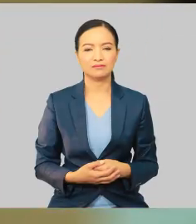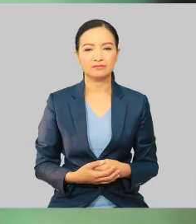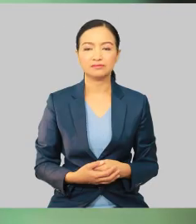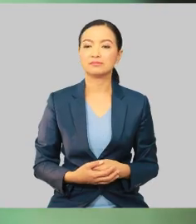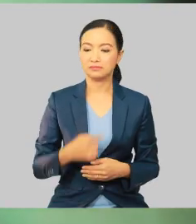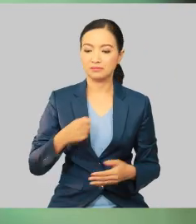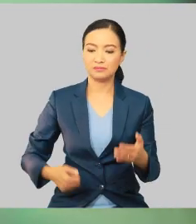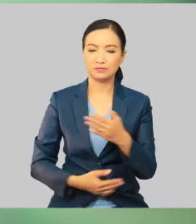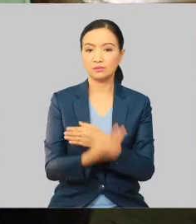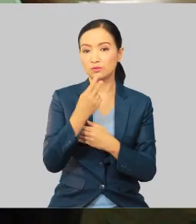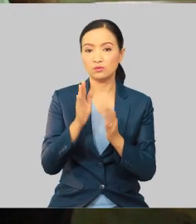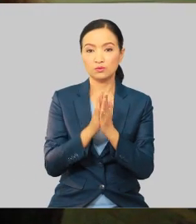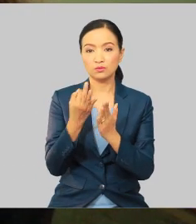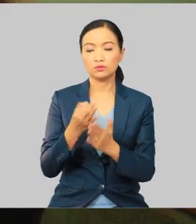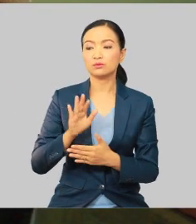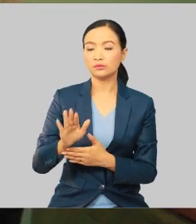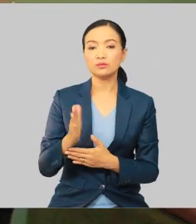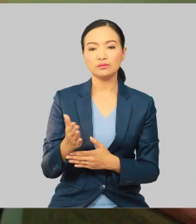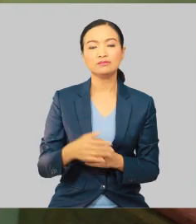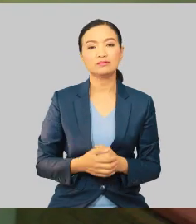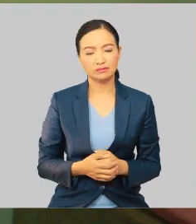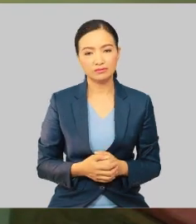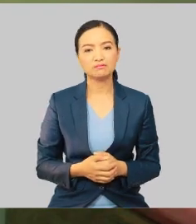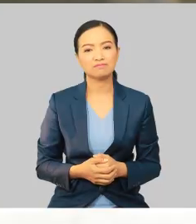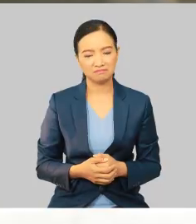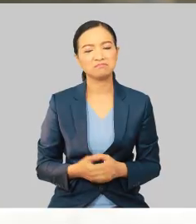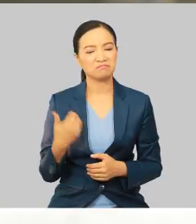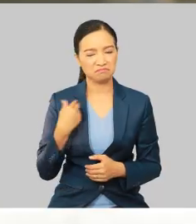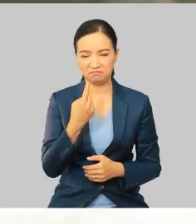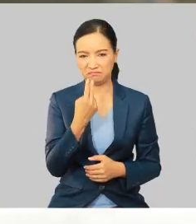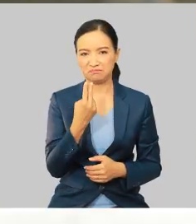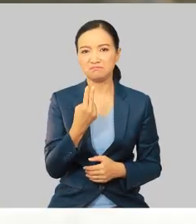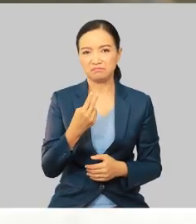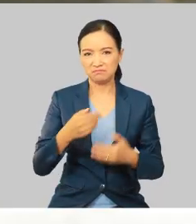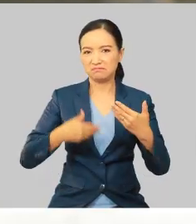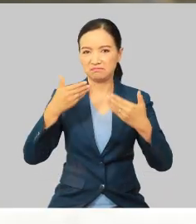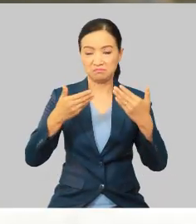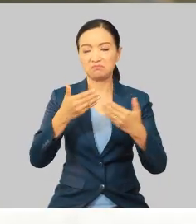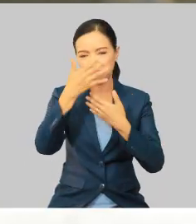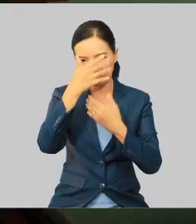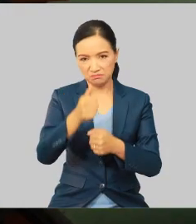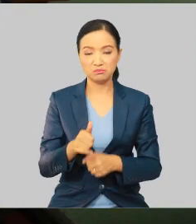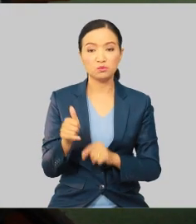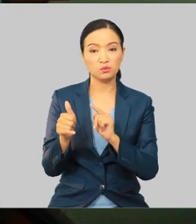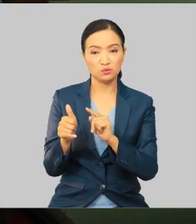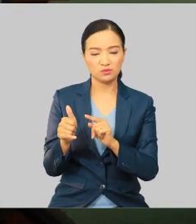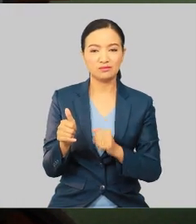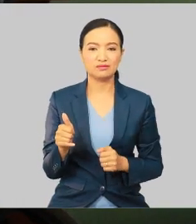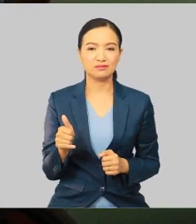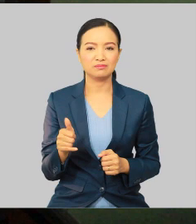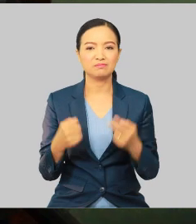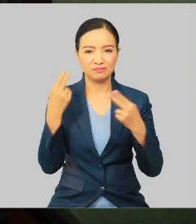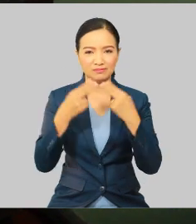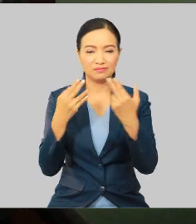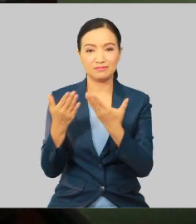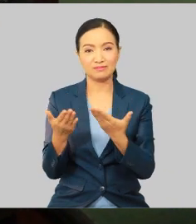ผมมีโอกาสได้ติดตาม Facebook นะครับขององุ่นมีกิจกรรมหนึ่งที่น่าสนใจมากนะครับองุ่นเป็นหนึ่ง